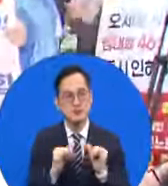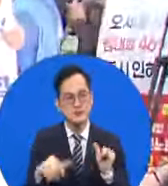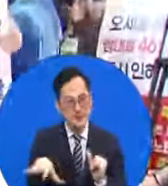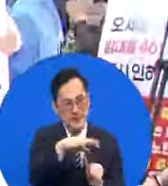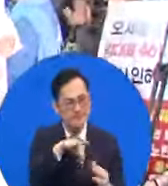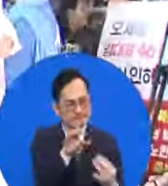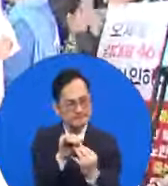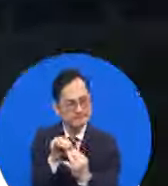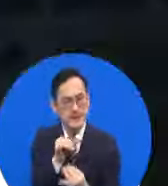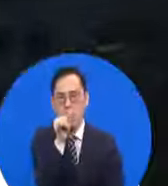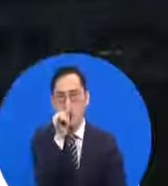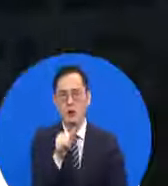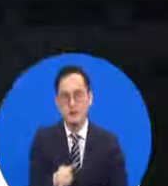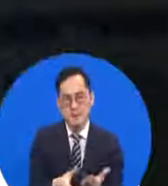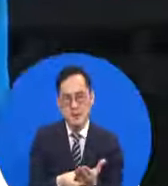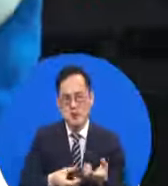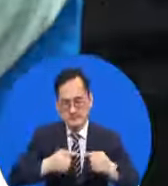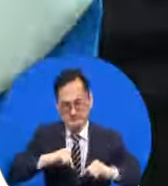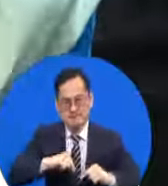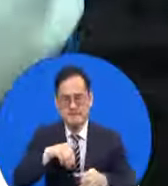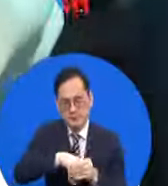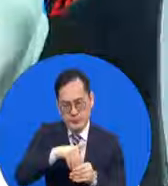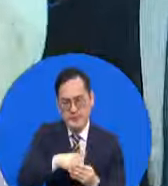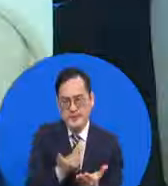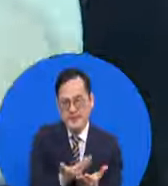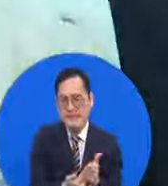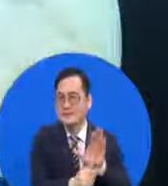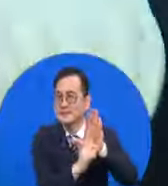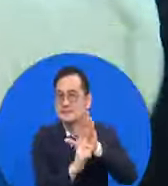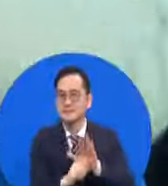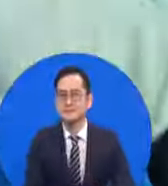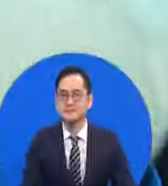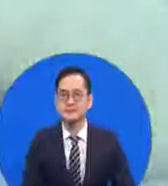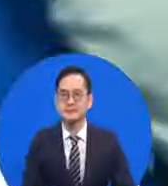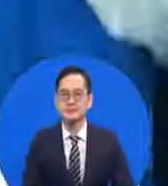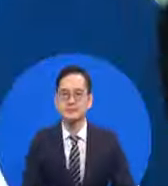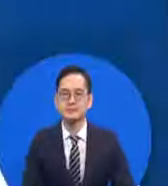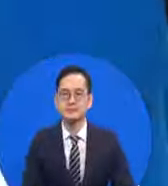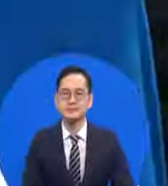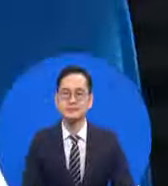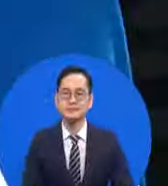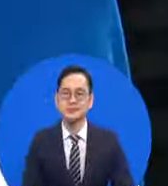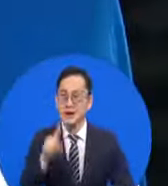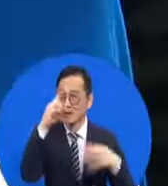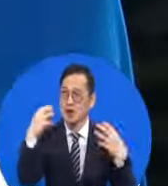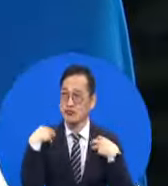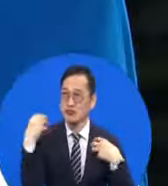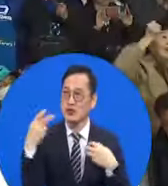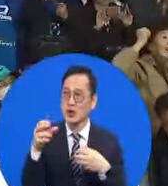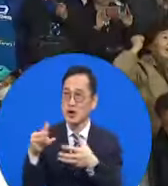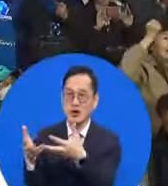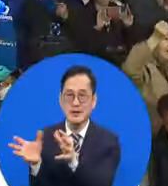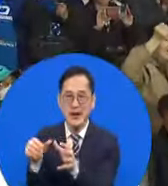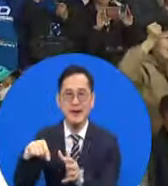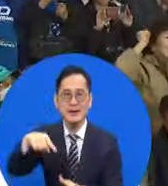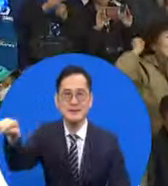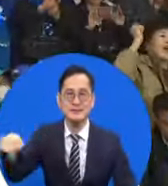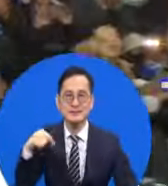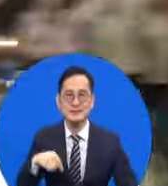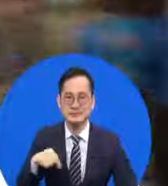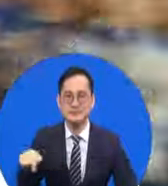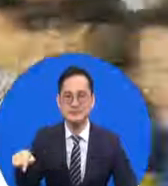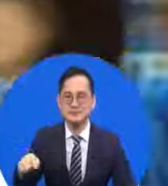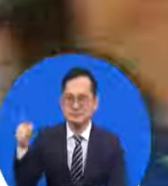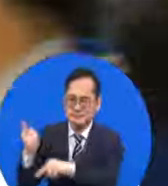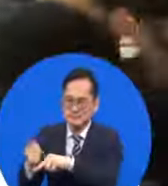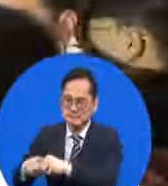확인했다며 소중한 한 표를 행사해달라고 호소했습니다. 또 무능하고 무책임한 정부와 여당의 경종을 올려달라,